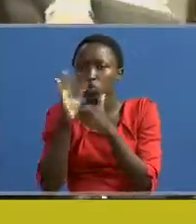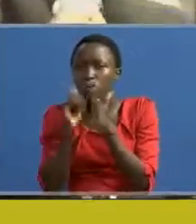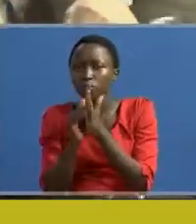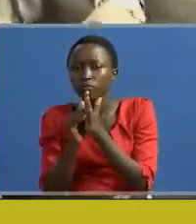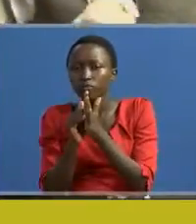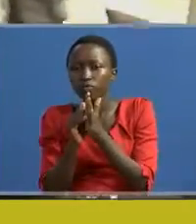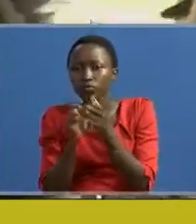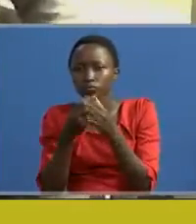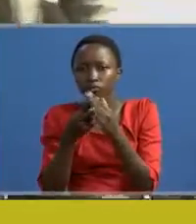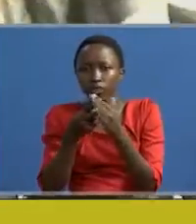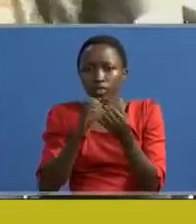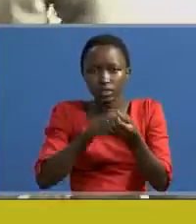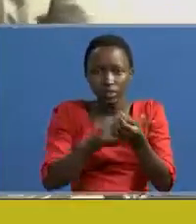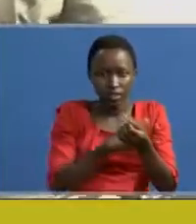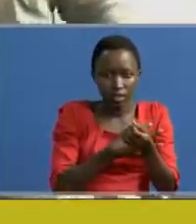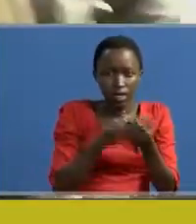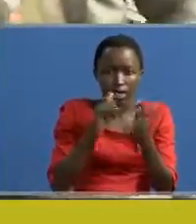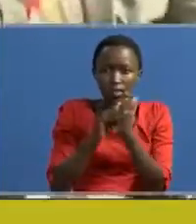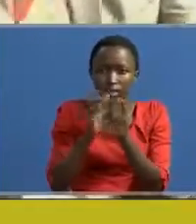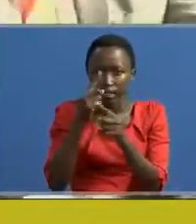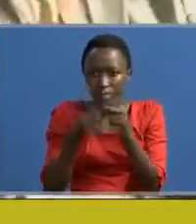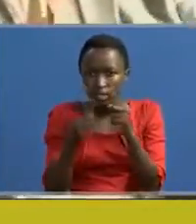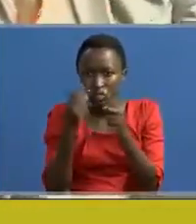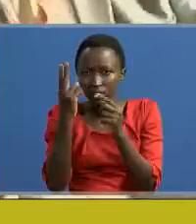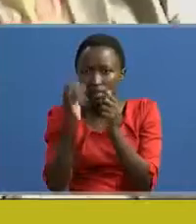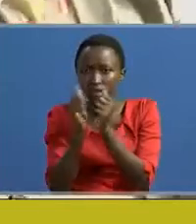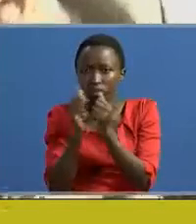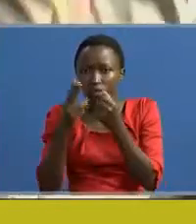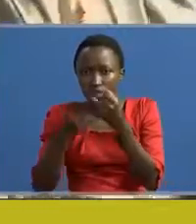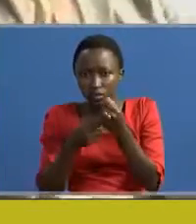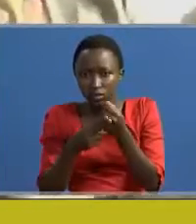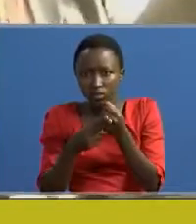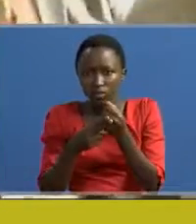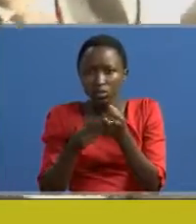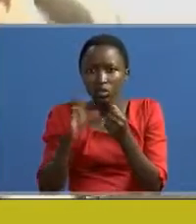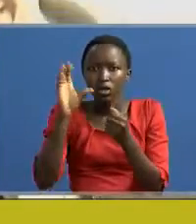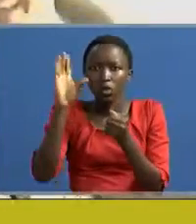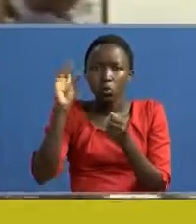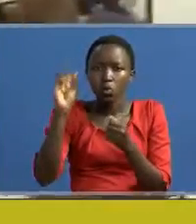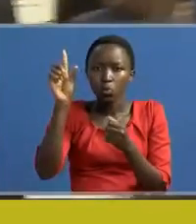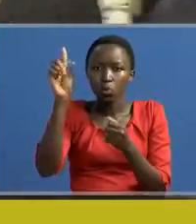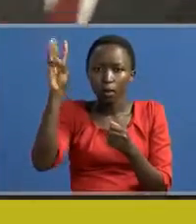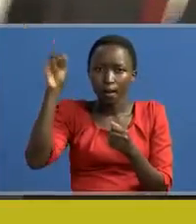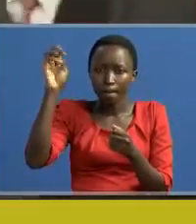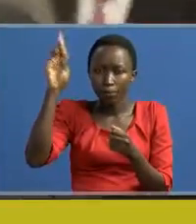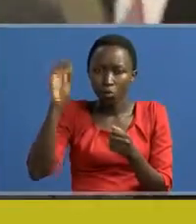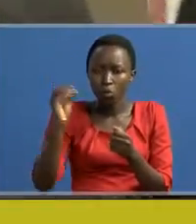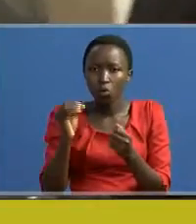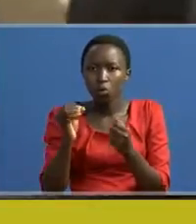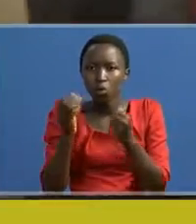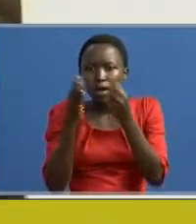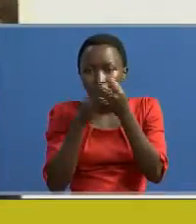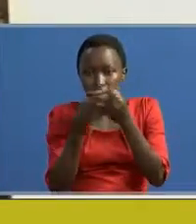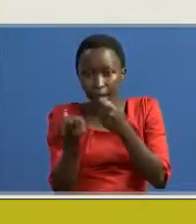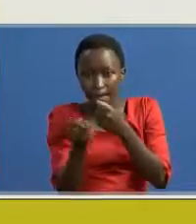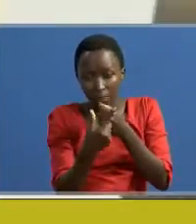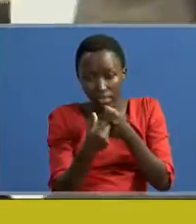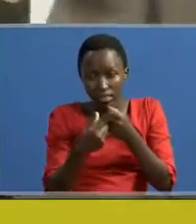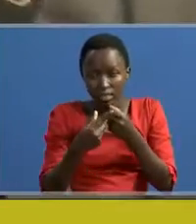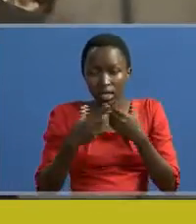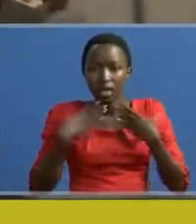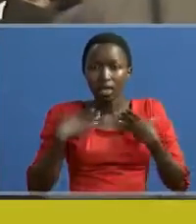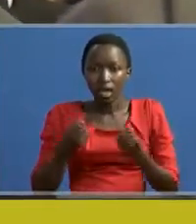dara ya taifa ya saratani. Hapo mwaka 2017, Collymore alichukua likizo ya afya kwa miezi 9 ili